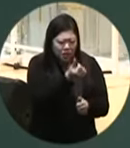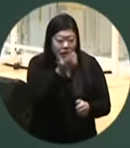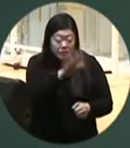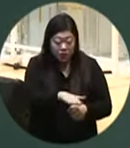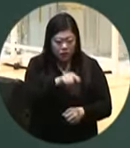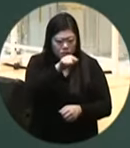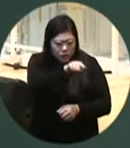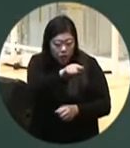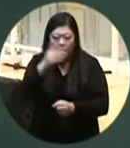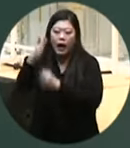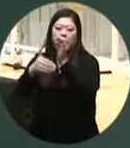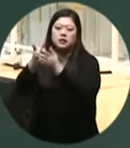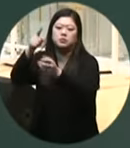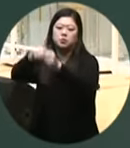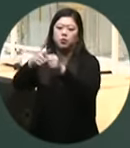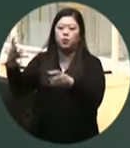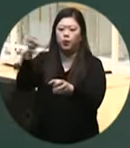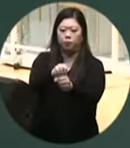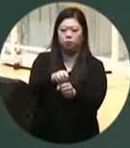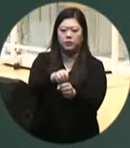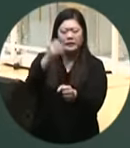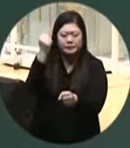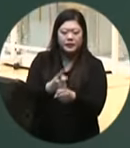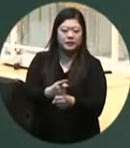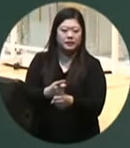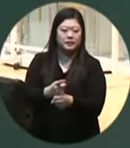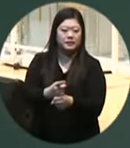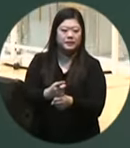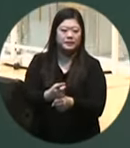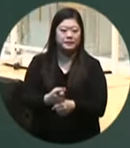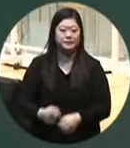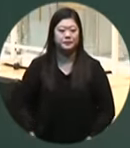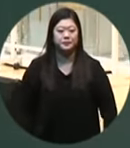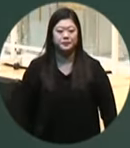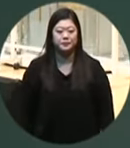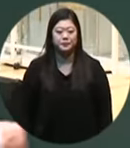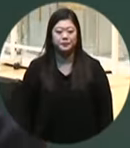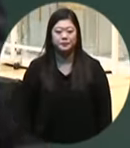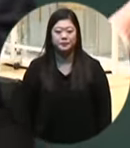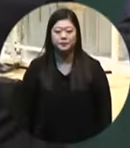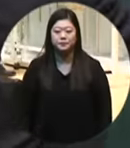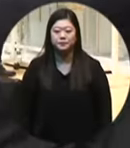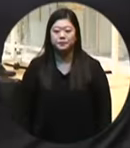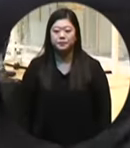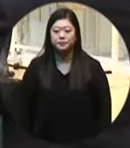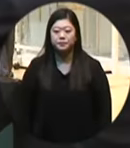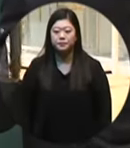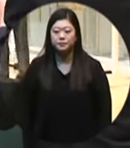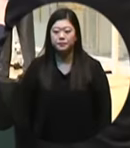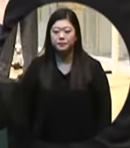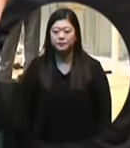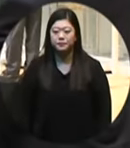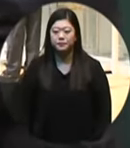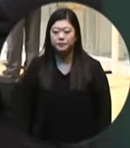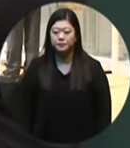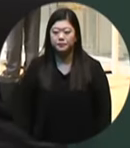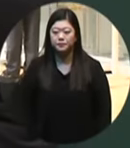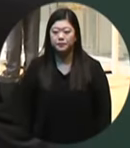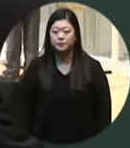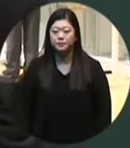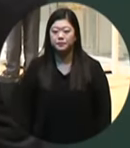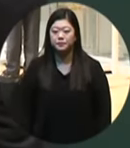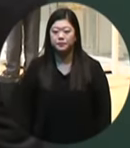있는 시간표예요. The widow at Zarephath, all she did was help Elijah a little bit with a little bit of food, but inside of that contained, it was inside of God's absolute